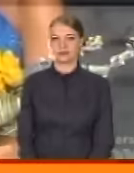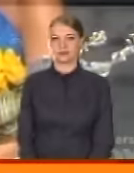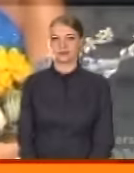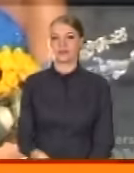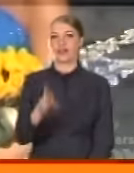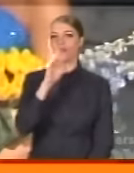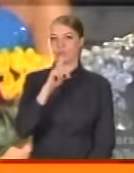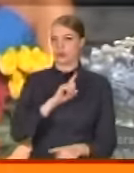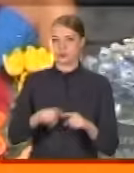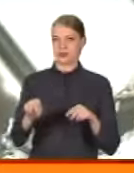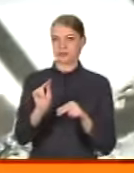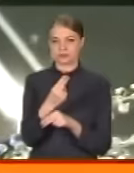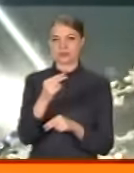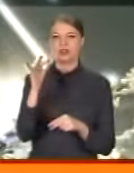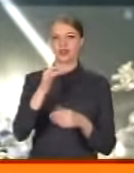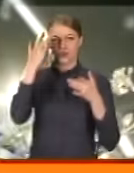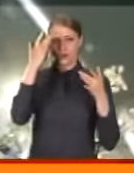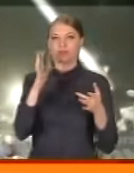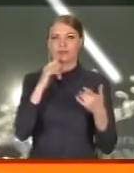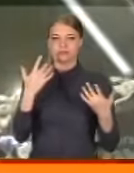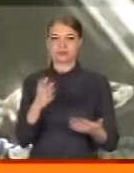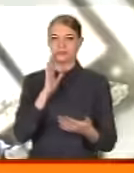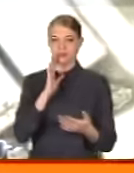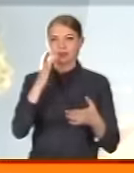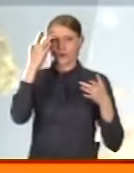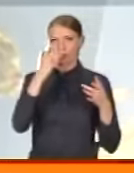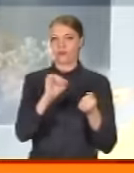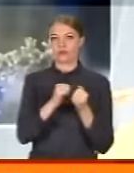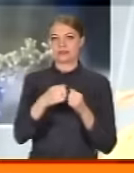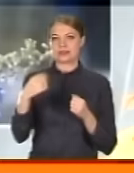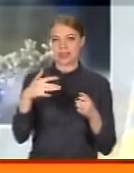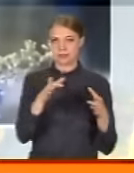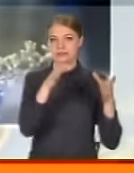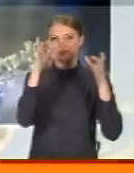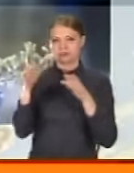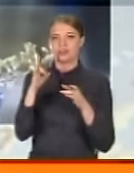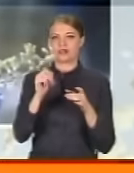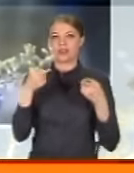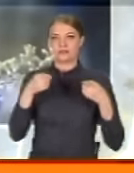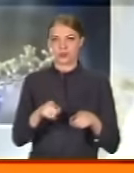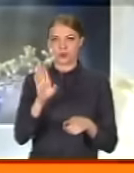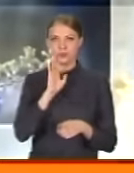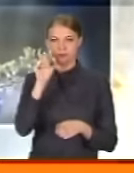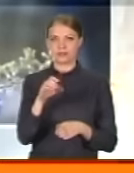Помилку миттю виправили, і з голови зніяковілої колумбійки корону з діамантами зняли і вдягли на законну